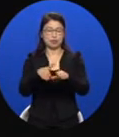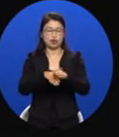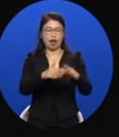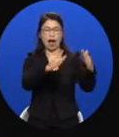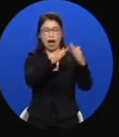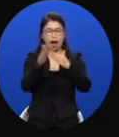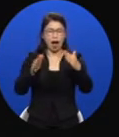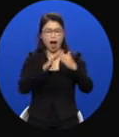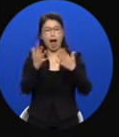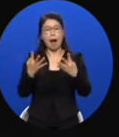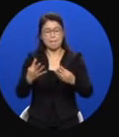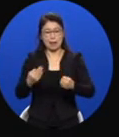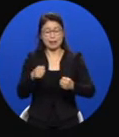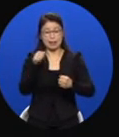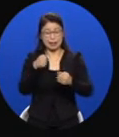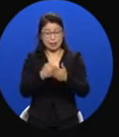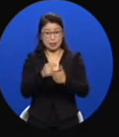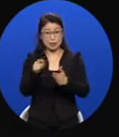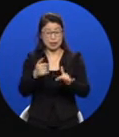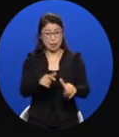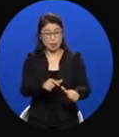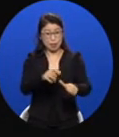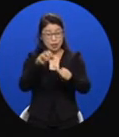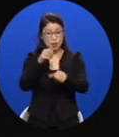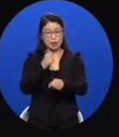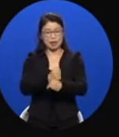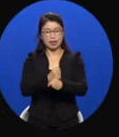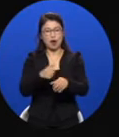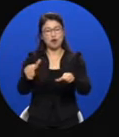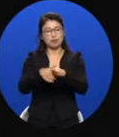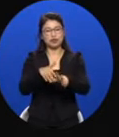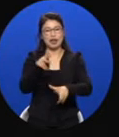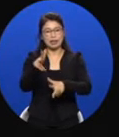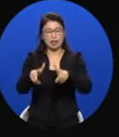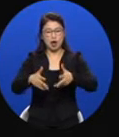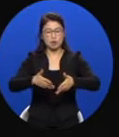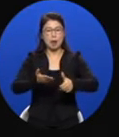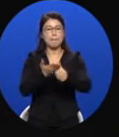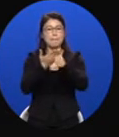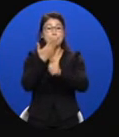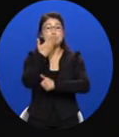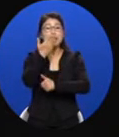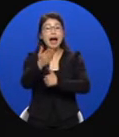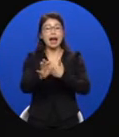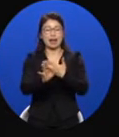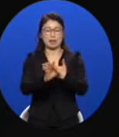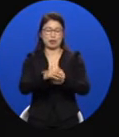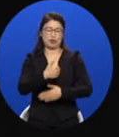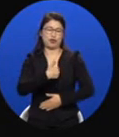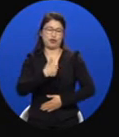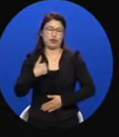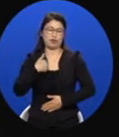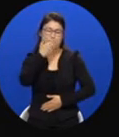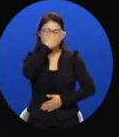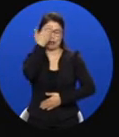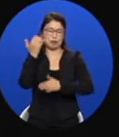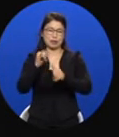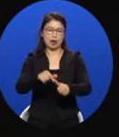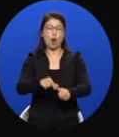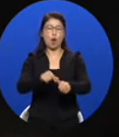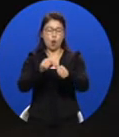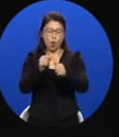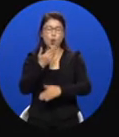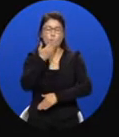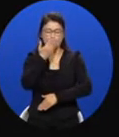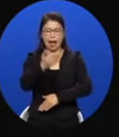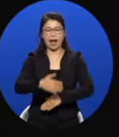들어오고 있습니다. 그 문화유지자들과 함께 문화콘텐츠 산업을 일으킨다면 충분히 청년들이 고용되어진 일자리 만들